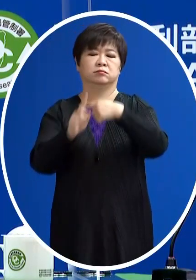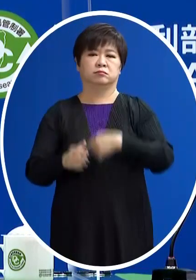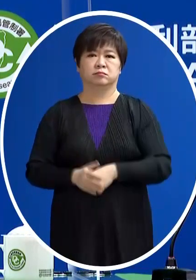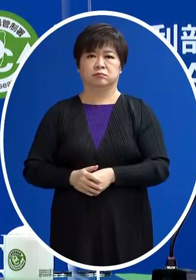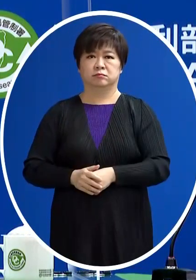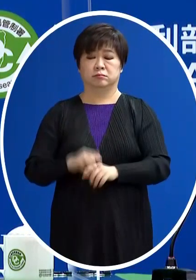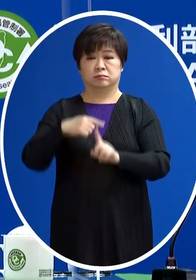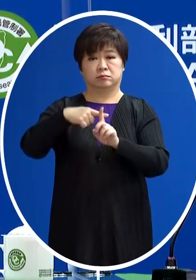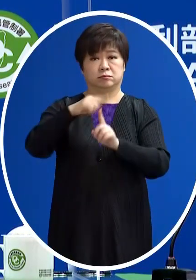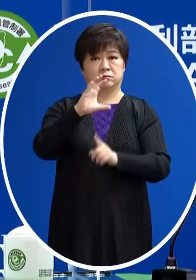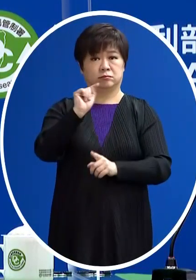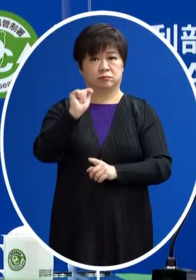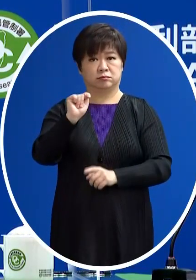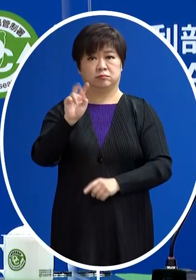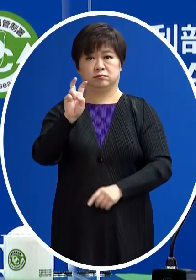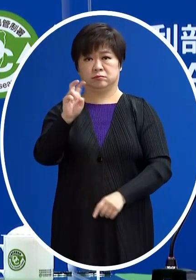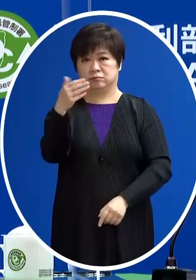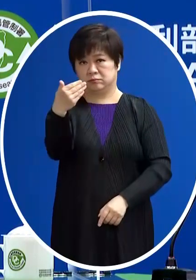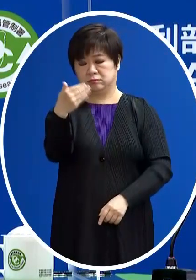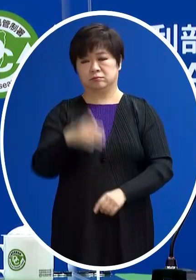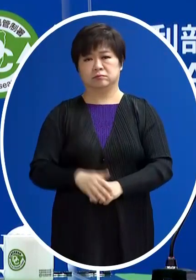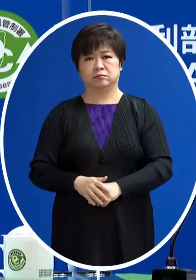那他因为要再出国，所以再采是阳性。那 CT